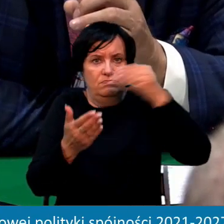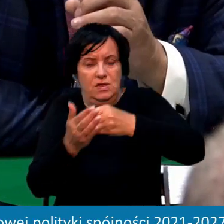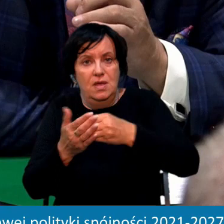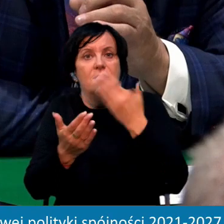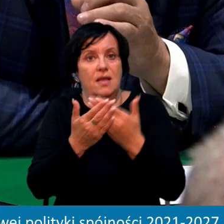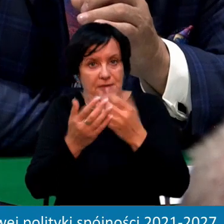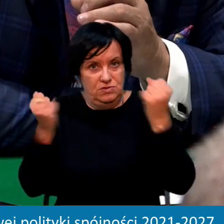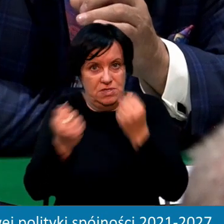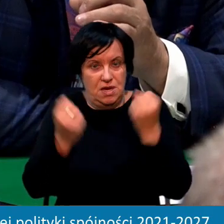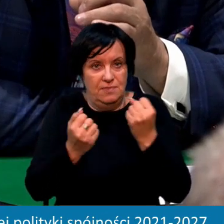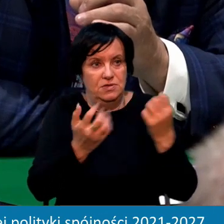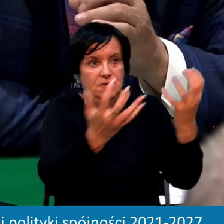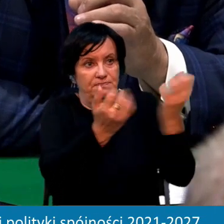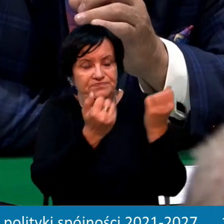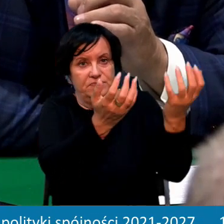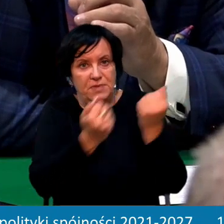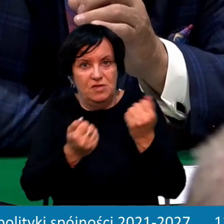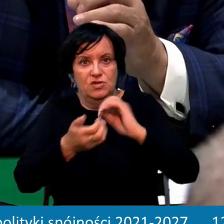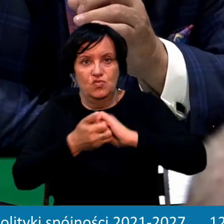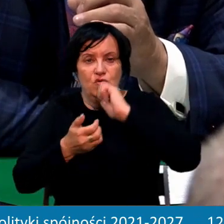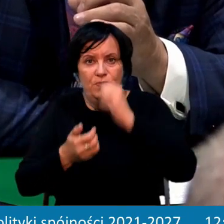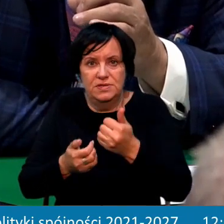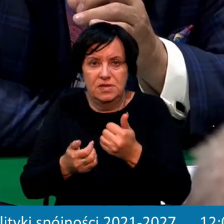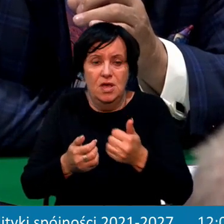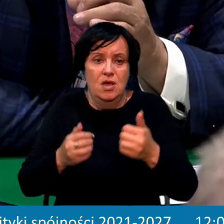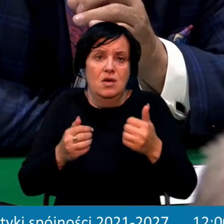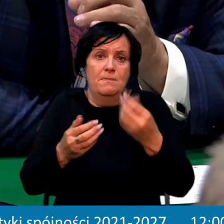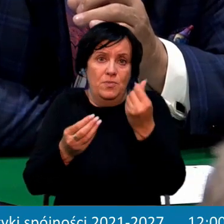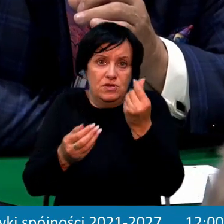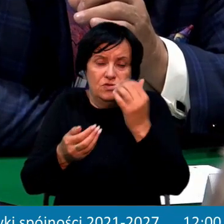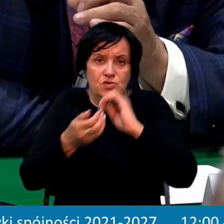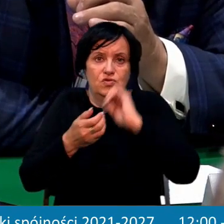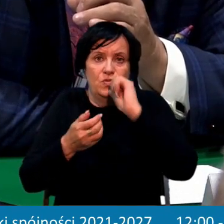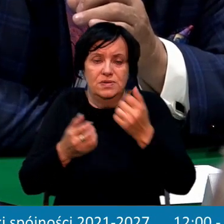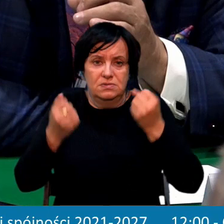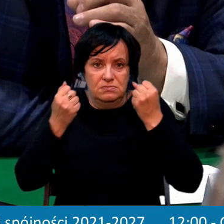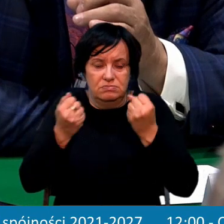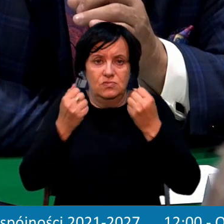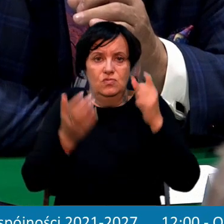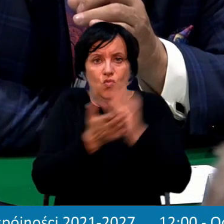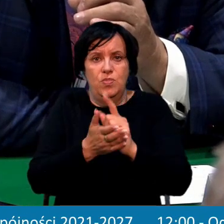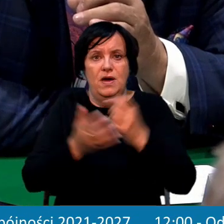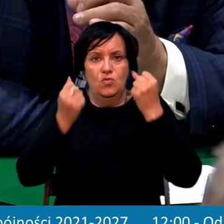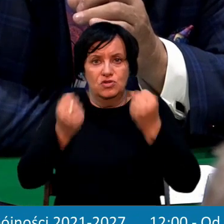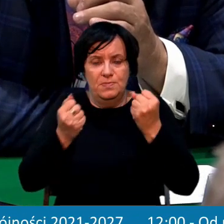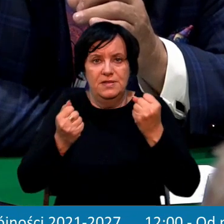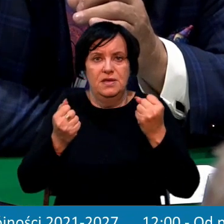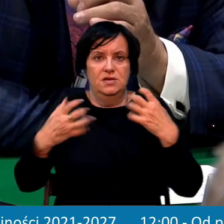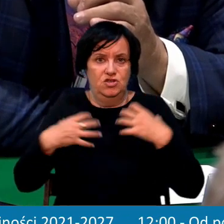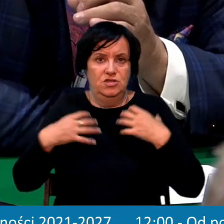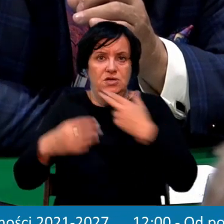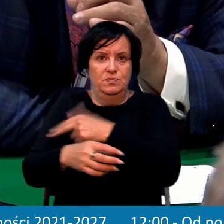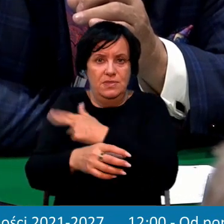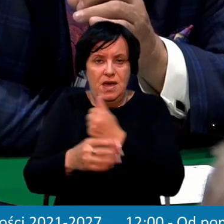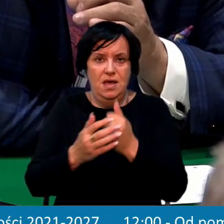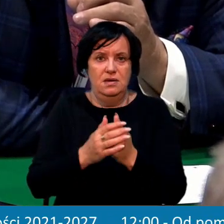szczególnie środków z Unii Europejskiej, jest jedyną szansą na podtrzymywanie funkcjonowania takiego szpitala,